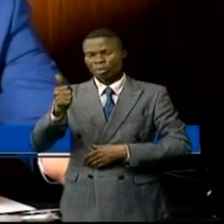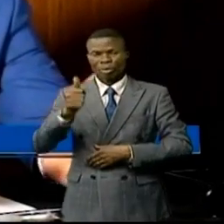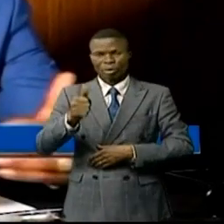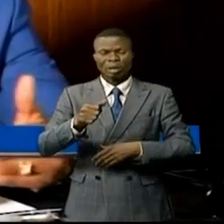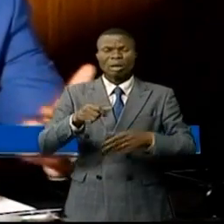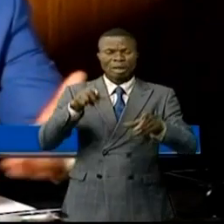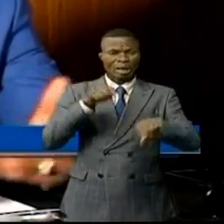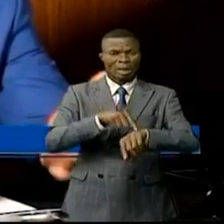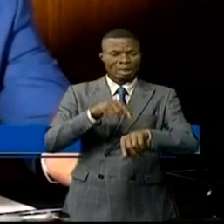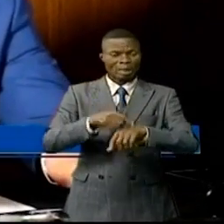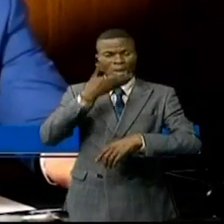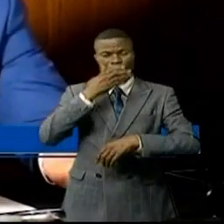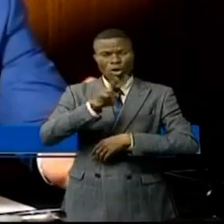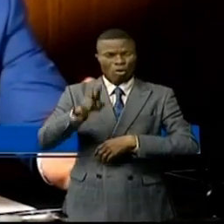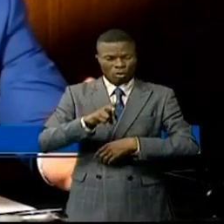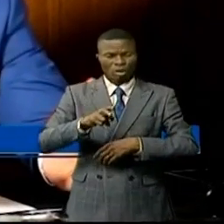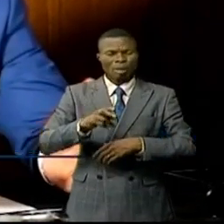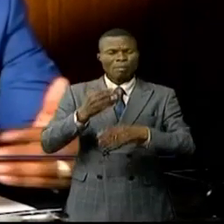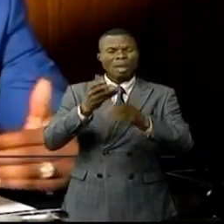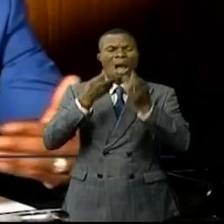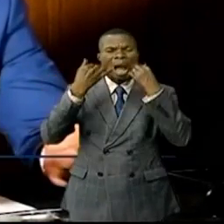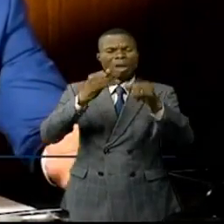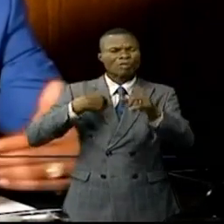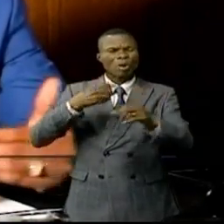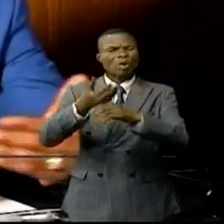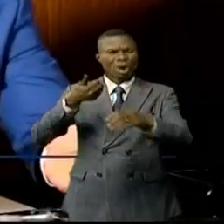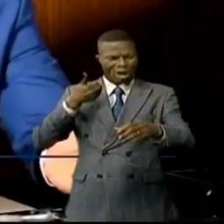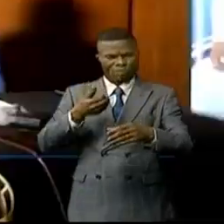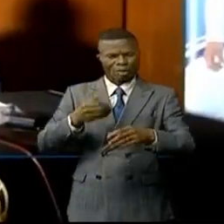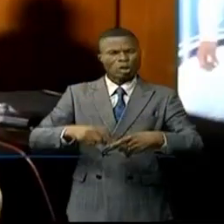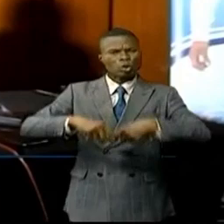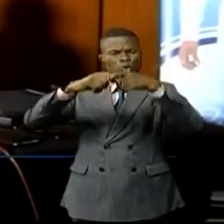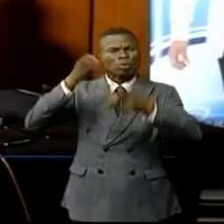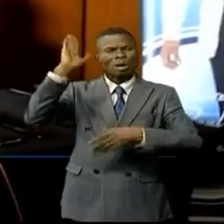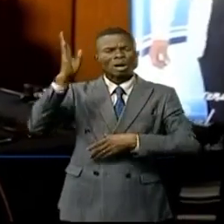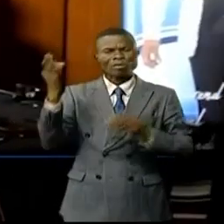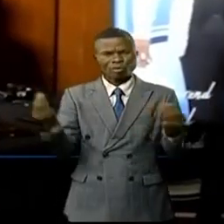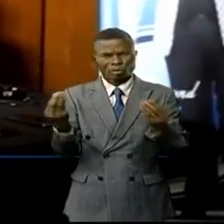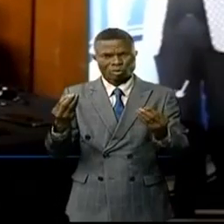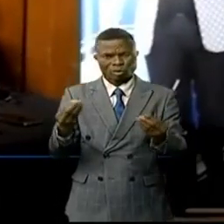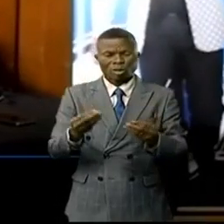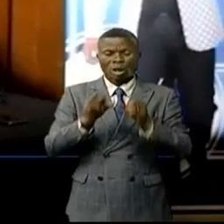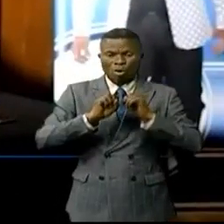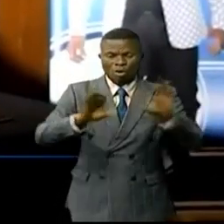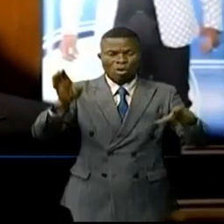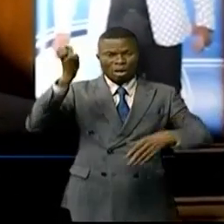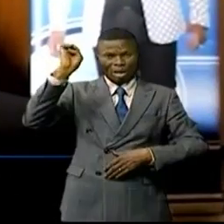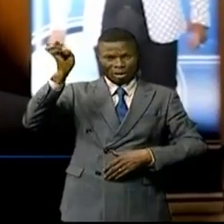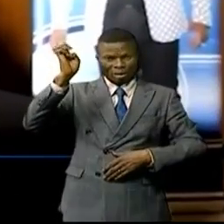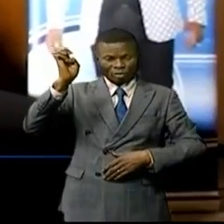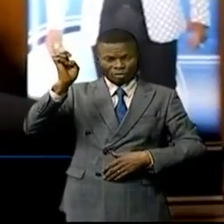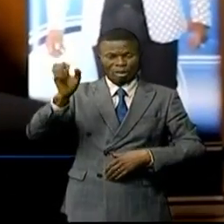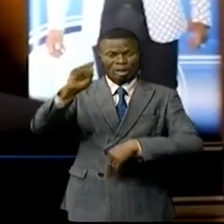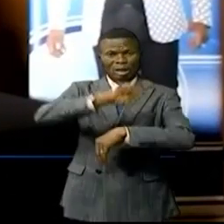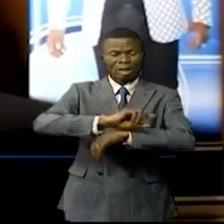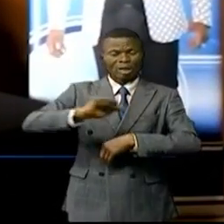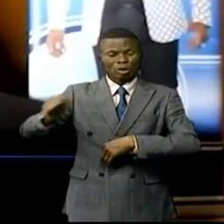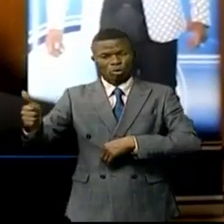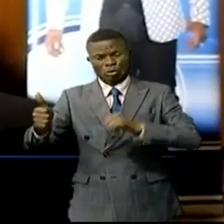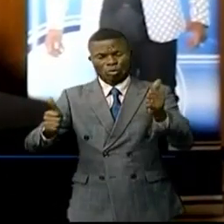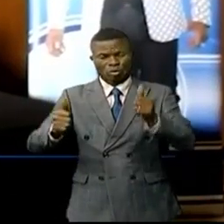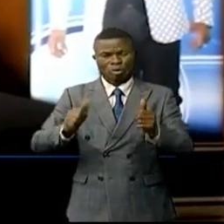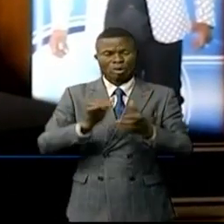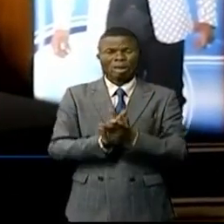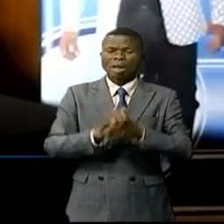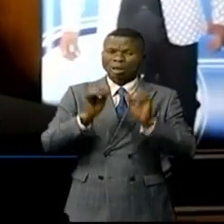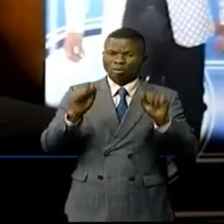Covid, donc ça veut dire qu'on s'y prend avant. C'est lui qui a reçu de Dieu la mission d'évangéliser, projette d'autres journées d'enseignement biblique. Il